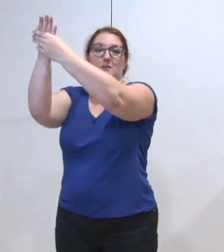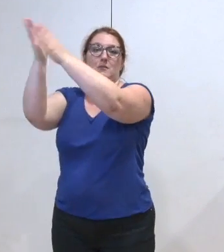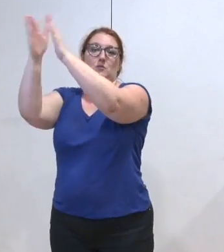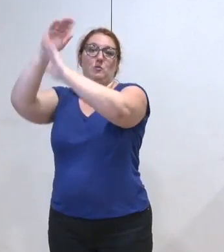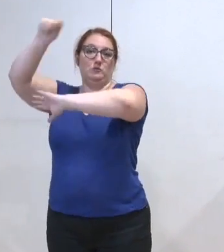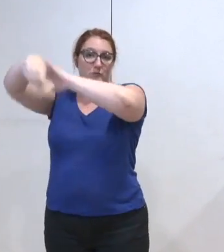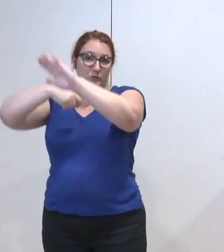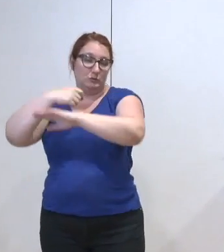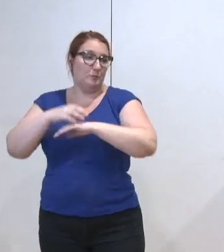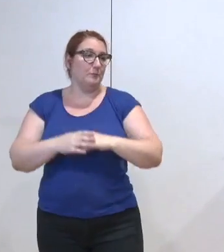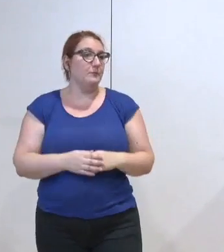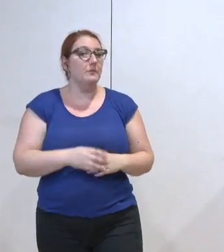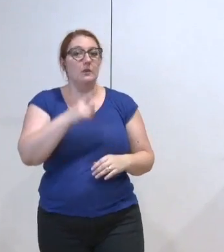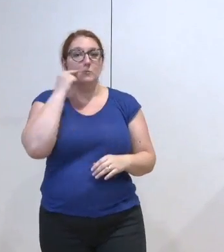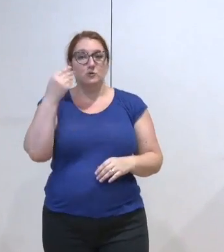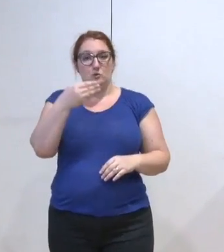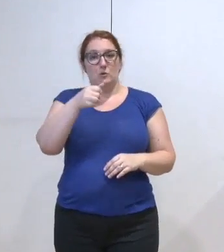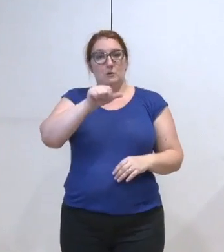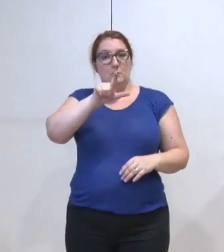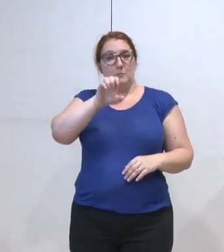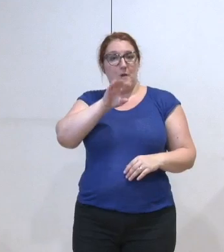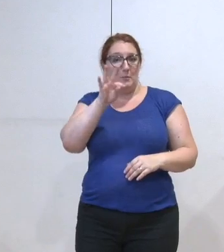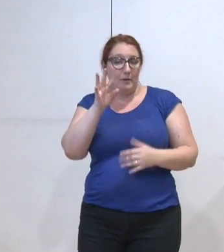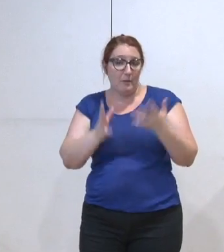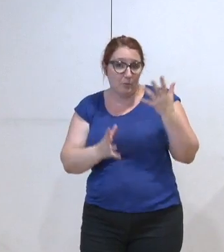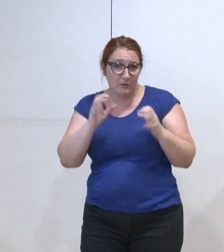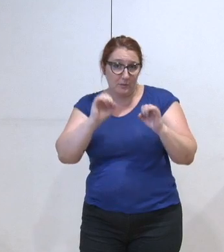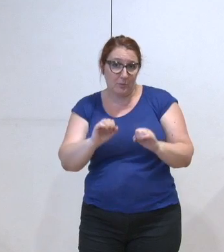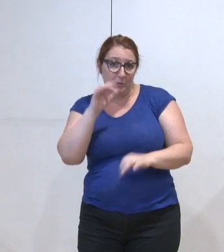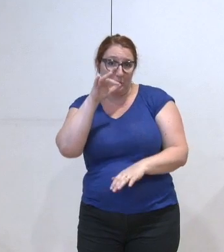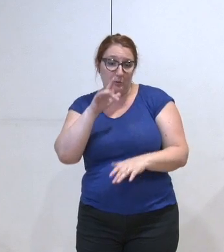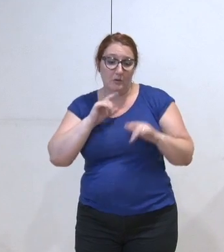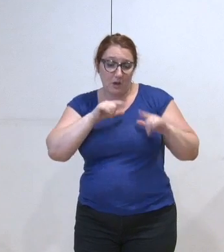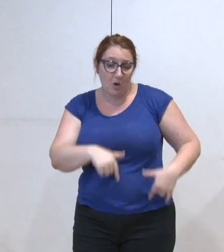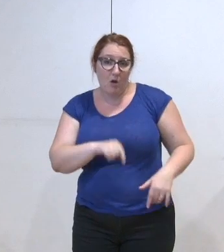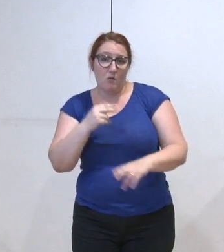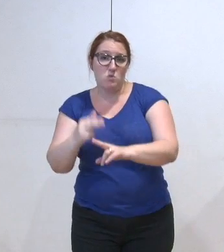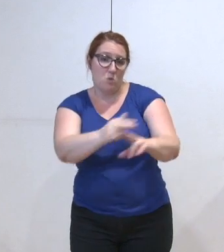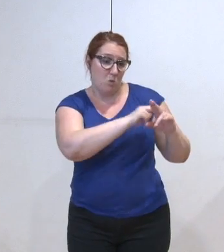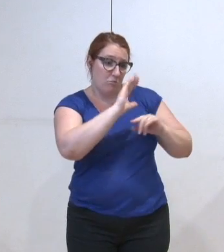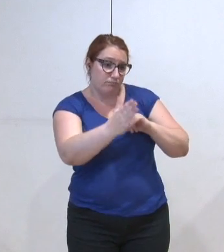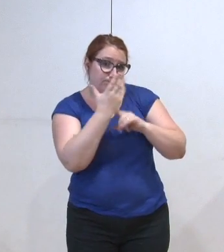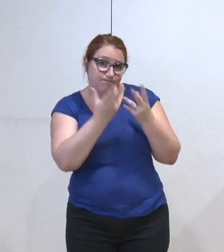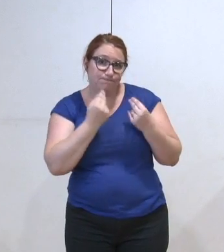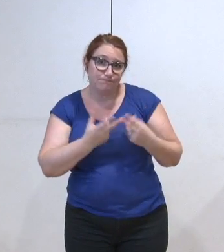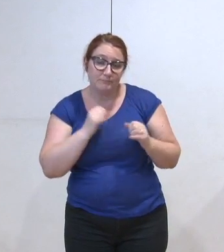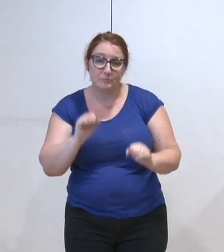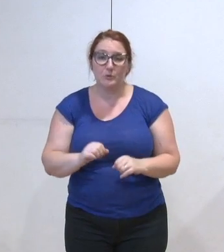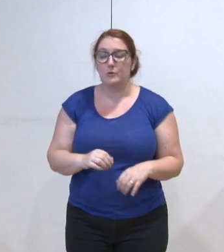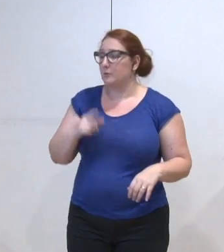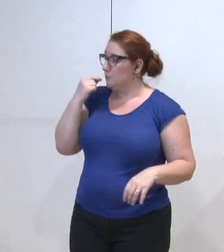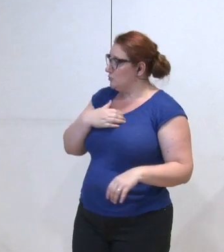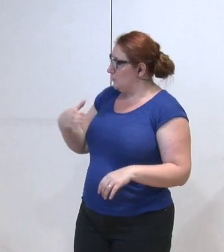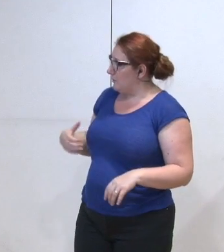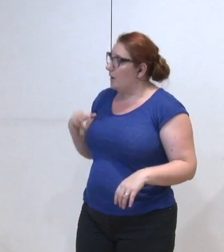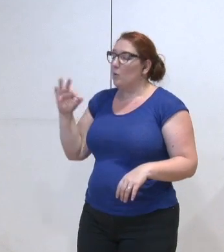peut peut-être parler des des sites conc Monsieur le Maire oui merci Monsieur malb oui